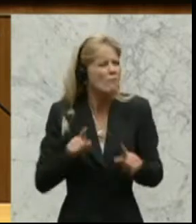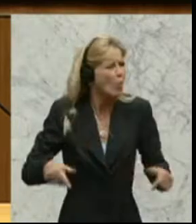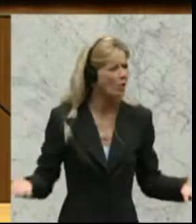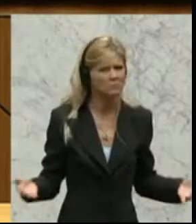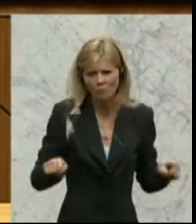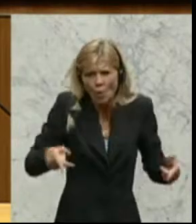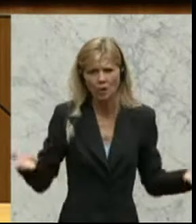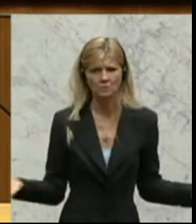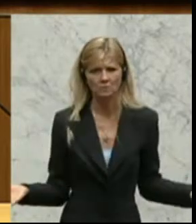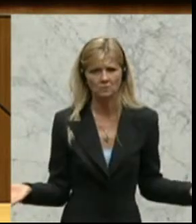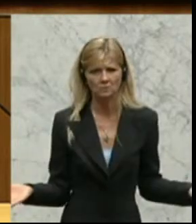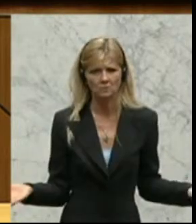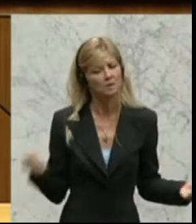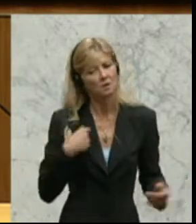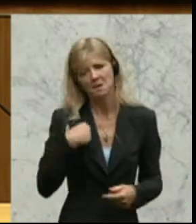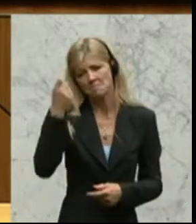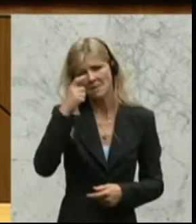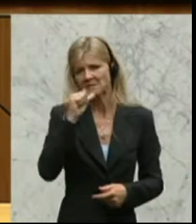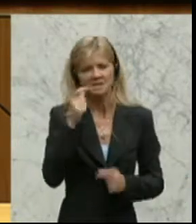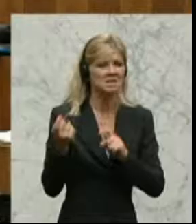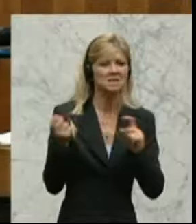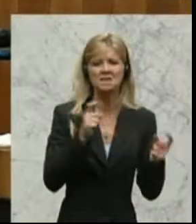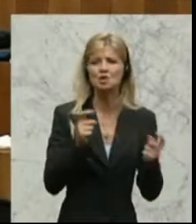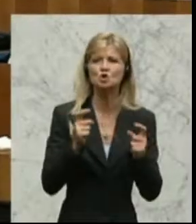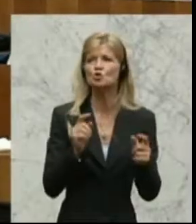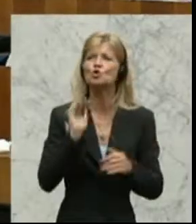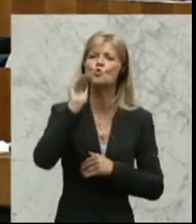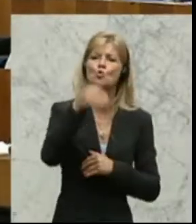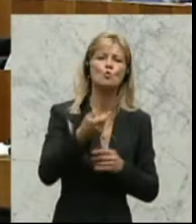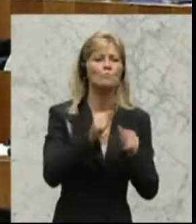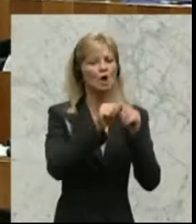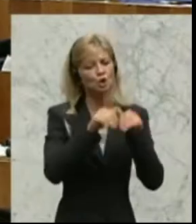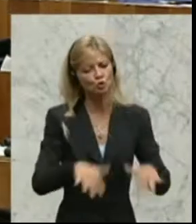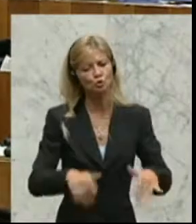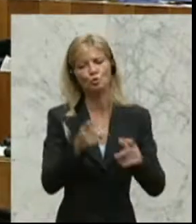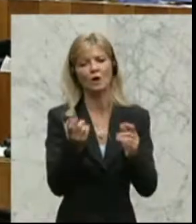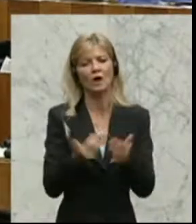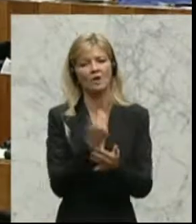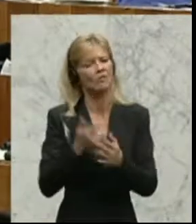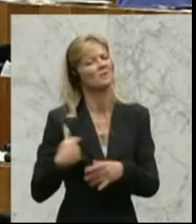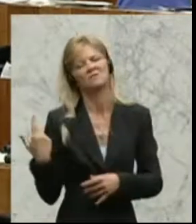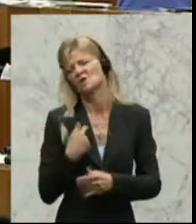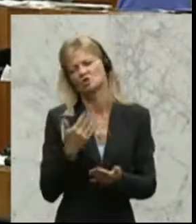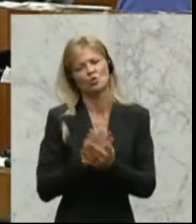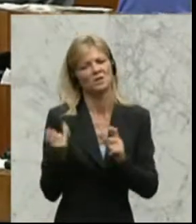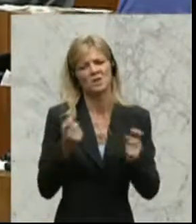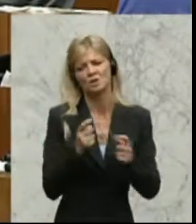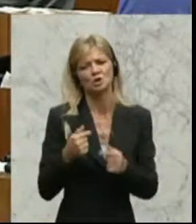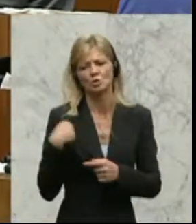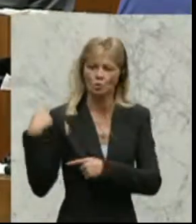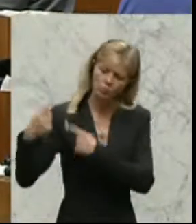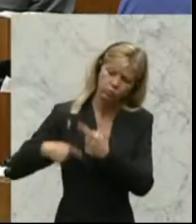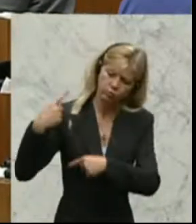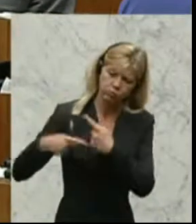ich meine nicht die Diskussion über Strukturreformen, die erleben wir seit Jahren und Jahrzehnten. Ich meine nicht die Ankündigungen